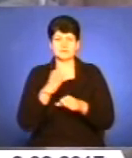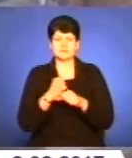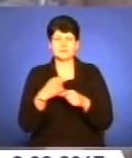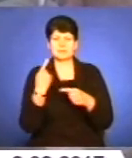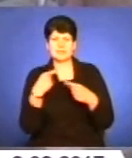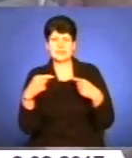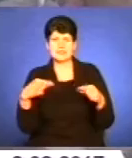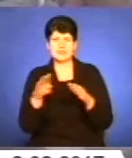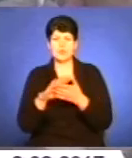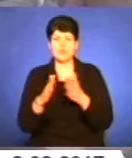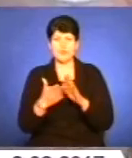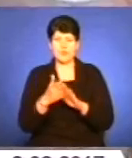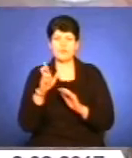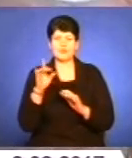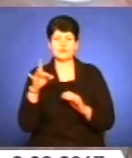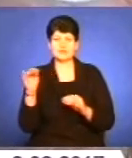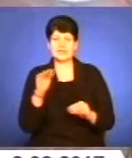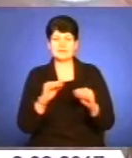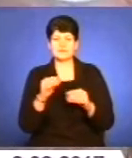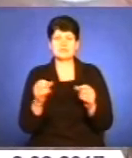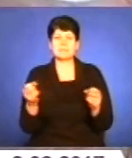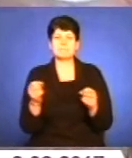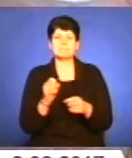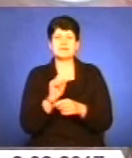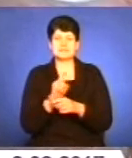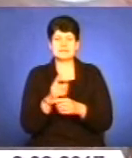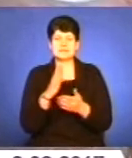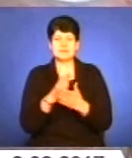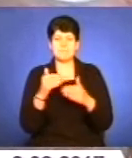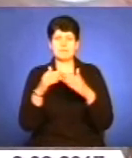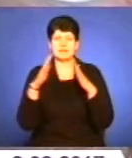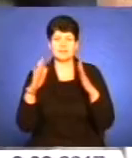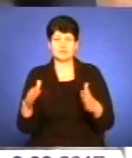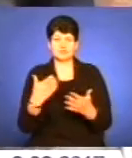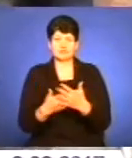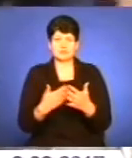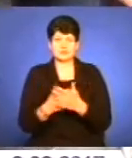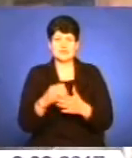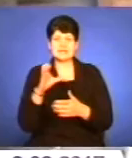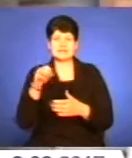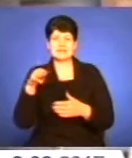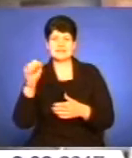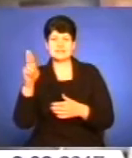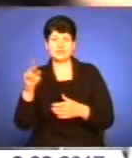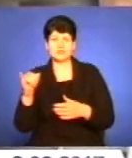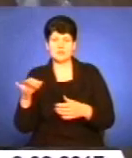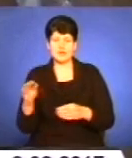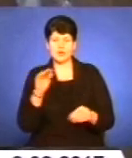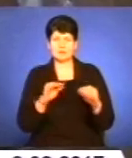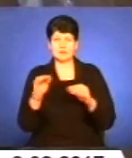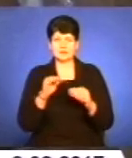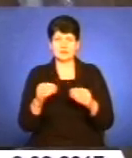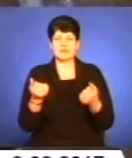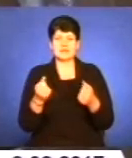умови. Буржуйки класифікують за призначенням. Є палаточного типу, стаціонарні, обладнані інструментами для